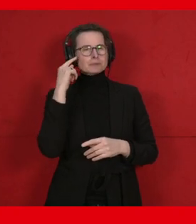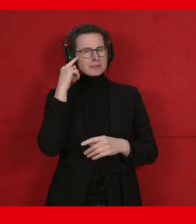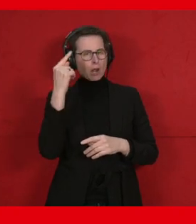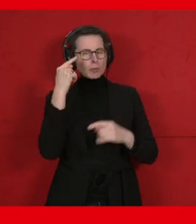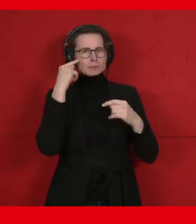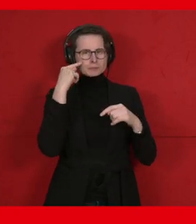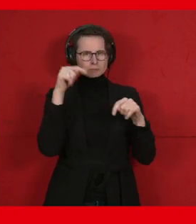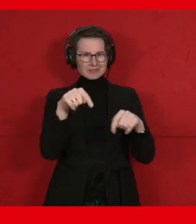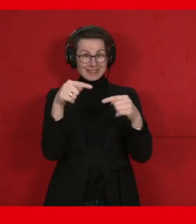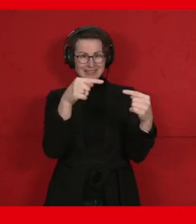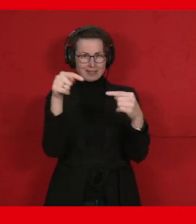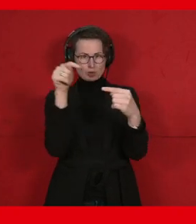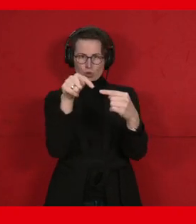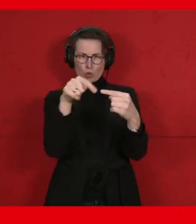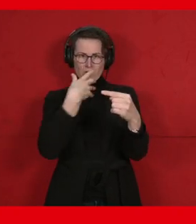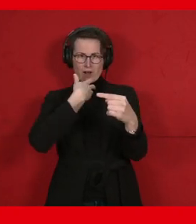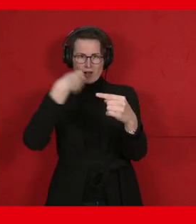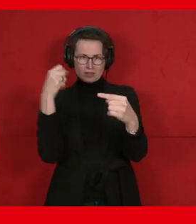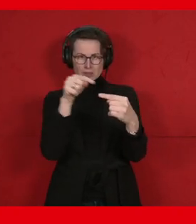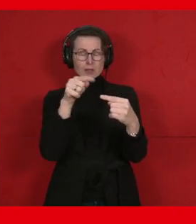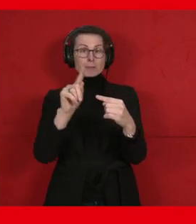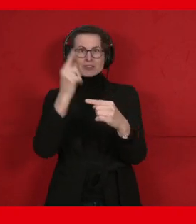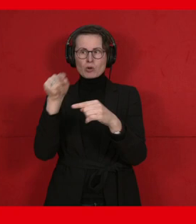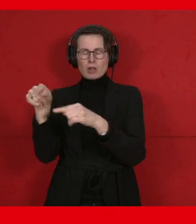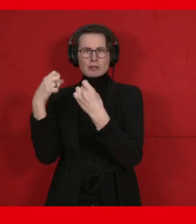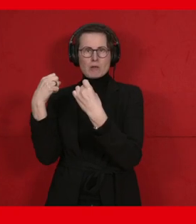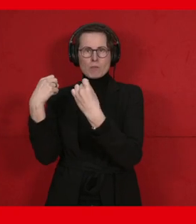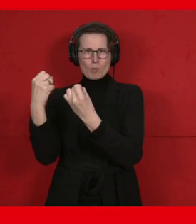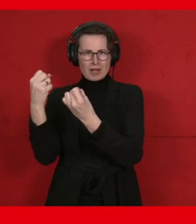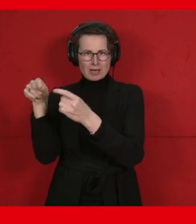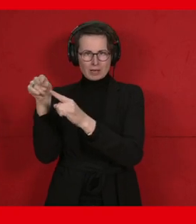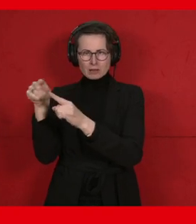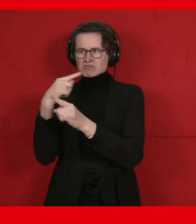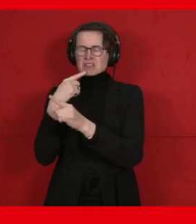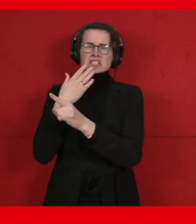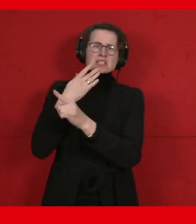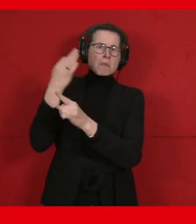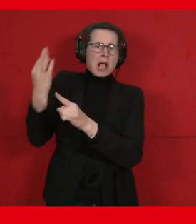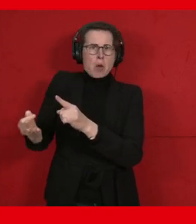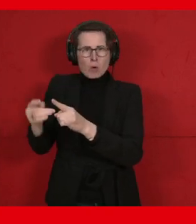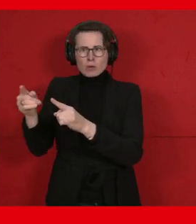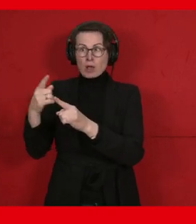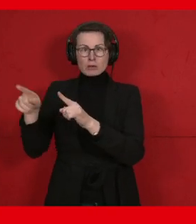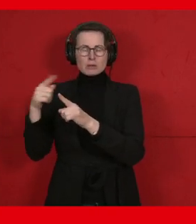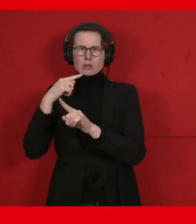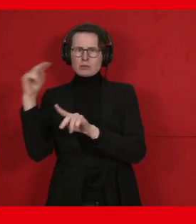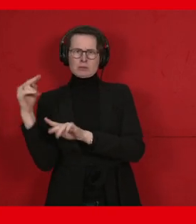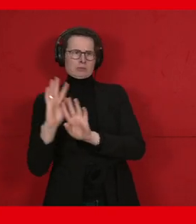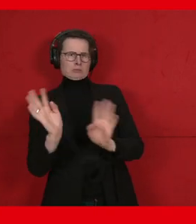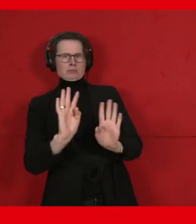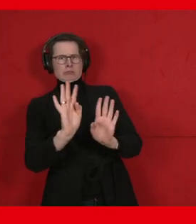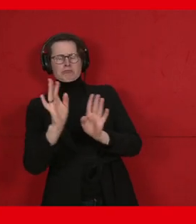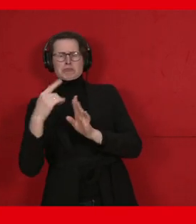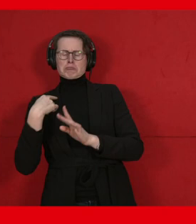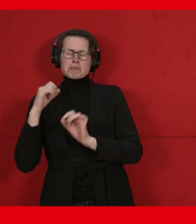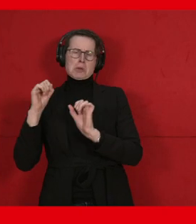sehr hitzig. Also vor allen Dingen auch in der Mobilität. Die einen sagen, es ist unbedingt notwendig in der Mobilität. Die anderen sagen, das können wir